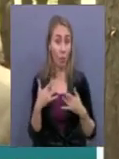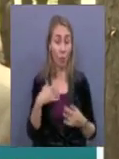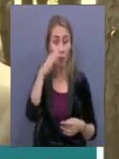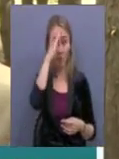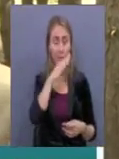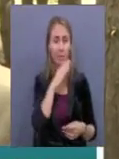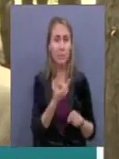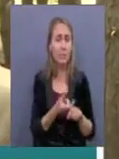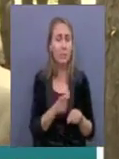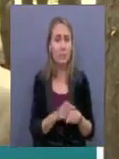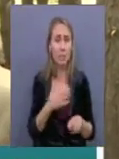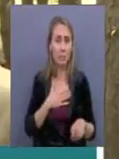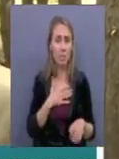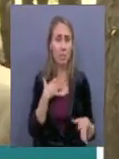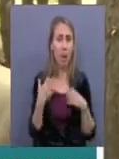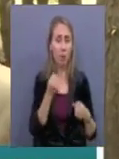Бірақ сенбейміз.